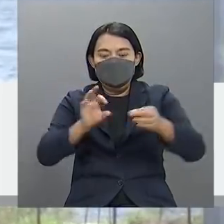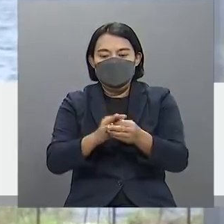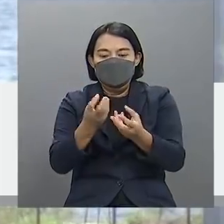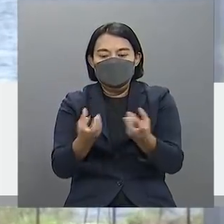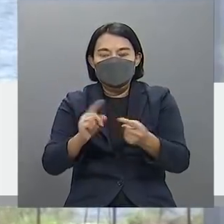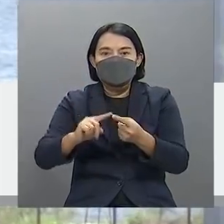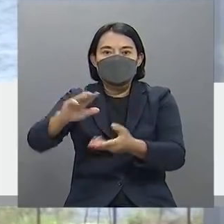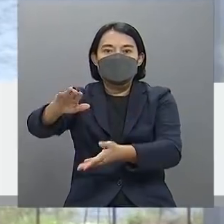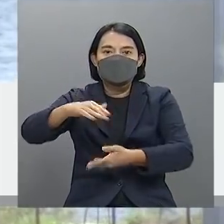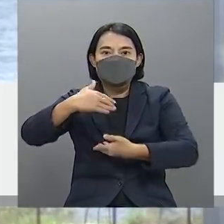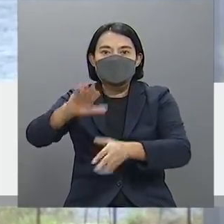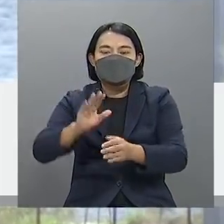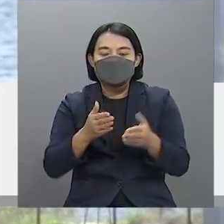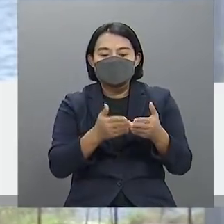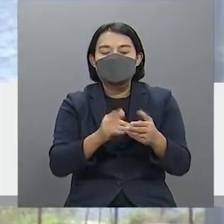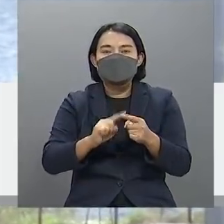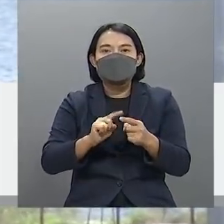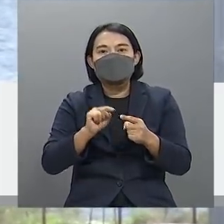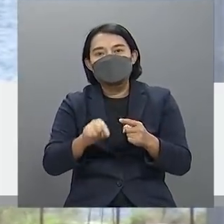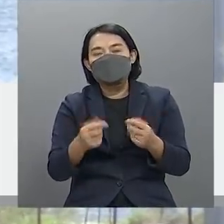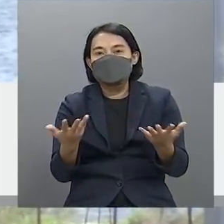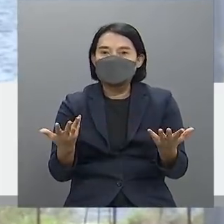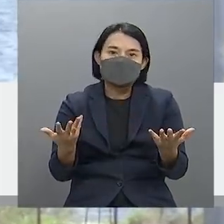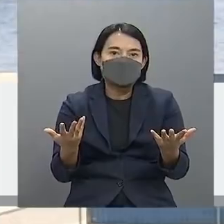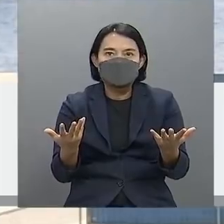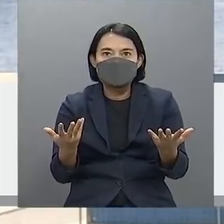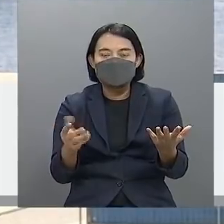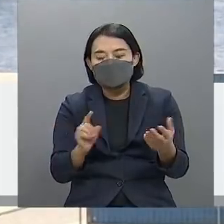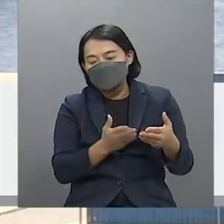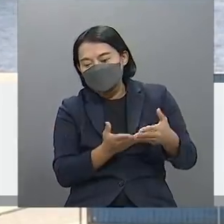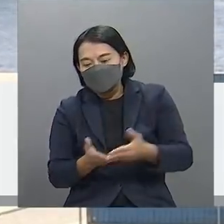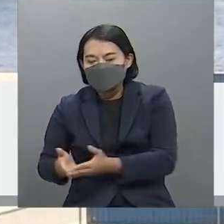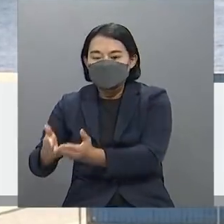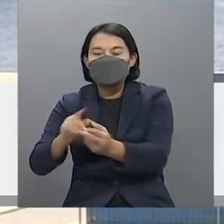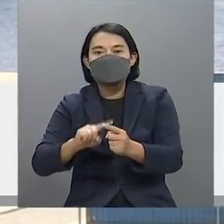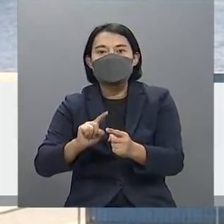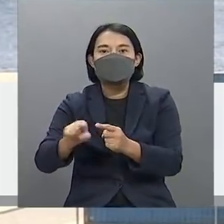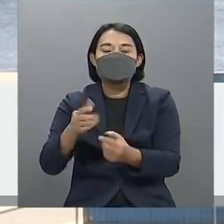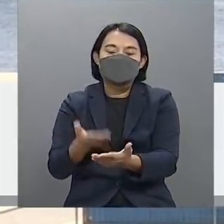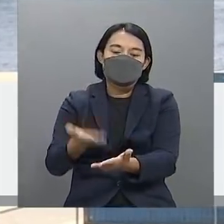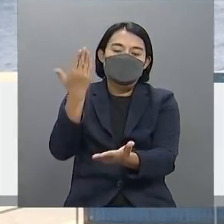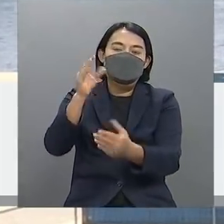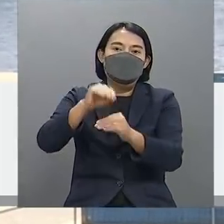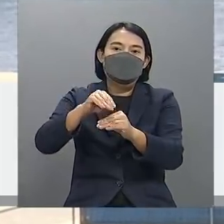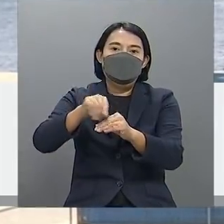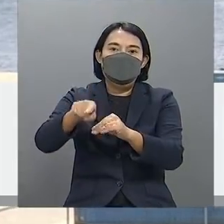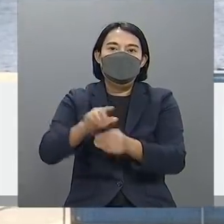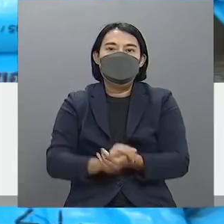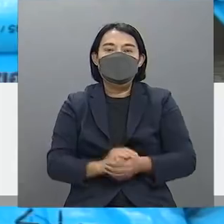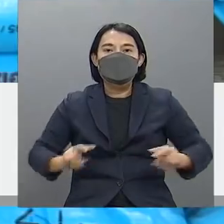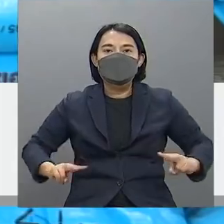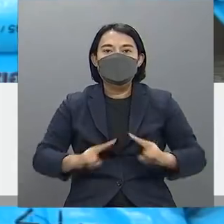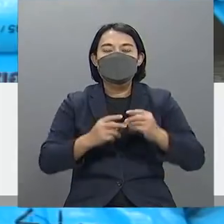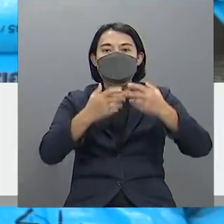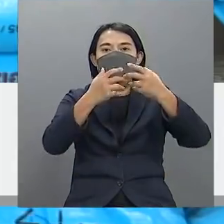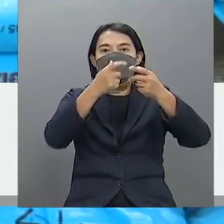างเรือใช้เส้นทางปกติไม่ได้ก็ต้องไปวิ่งอ้อมค่าขนส่งมันก็แพงขึ้นค่ะส่วนกระทรวงเกษตรและสหกรณ์ก็รายงานปัญหา